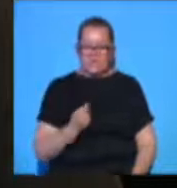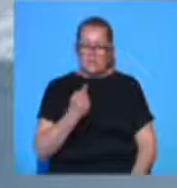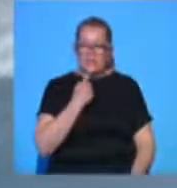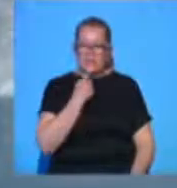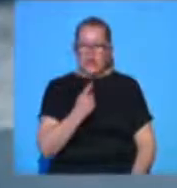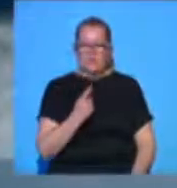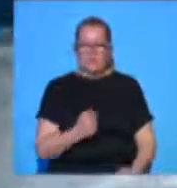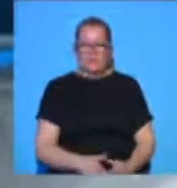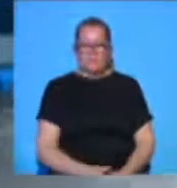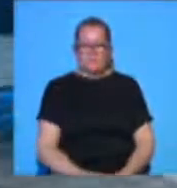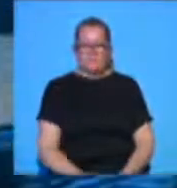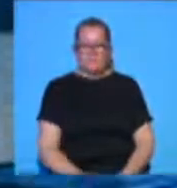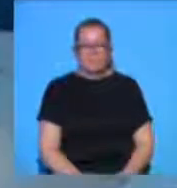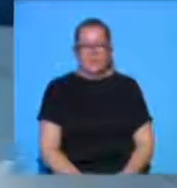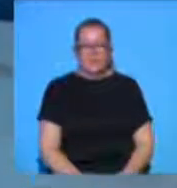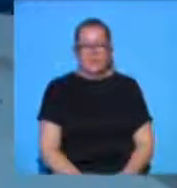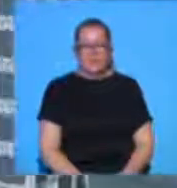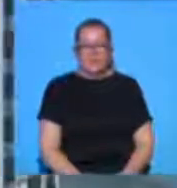contemporan.